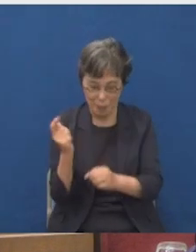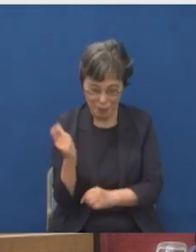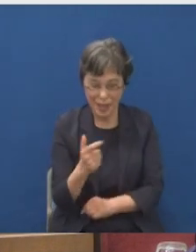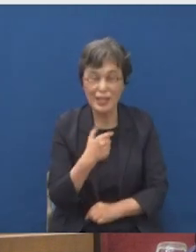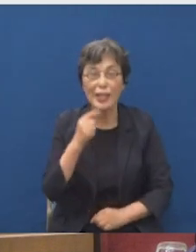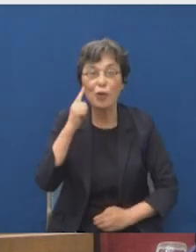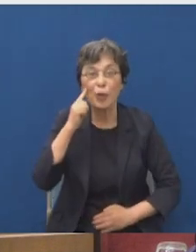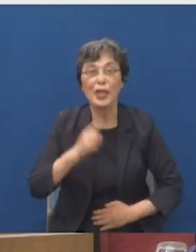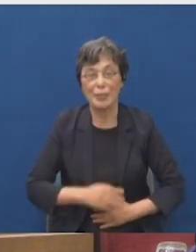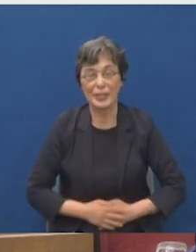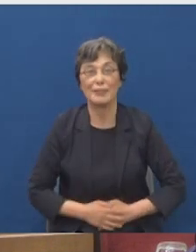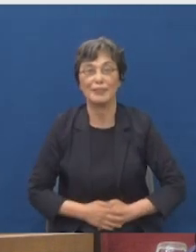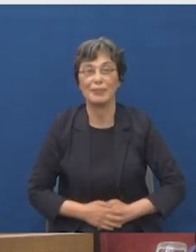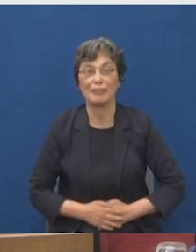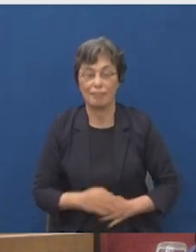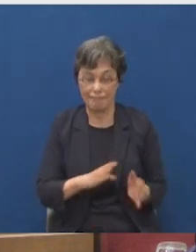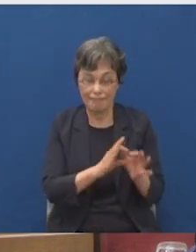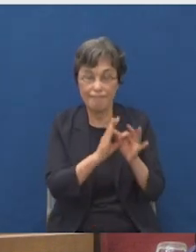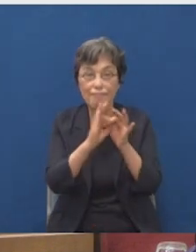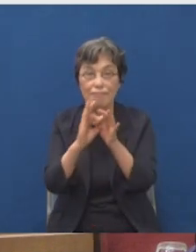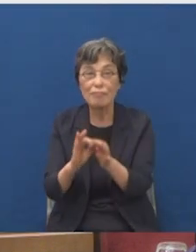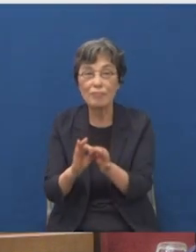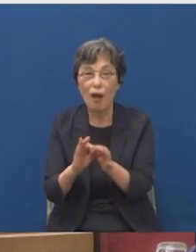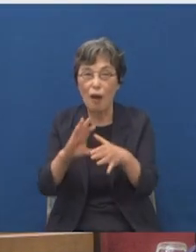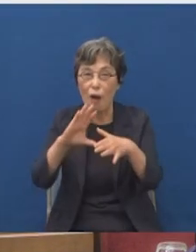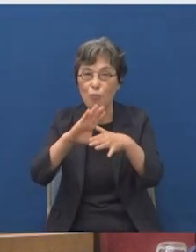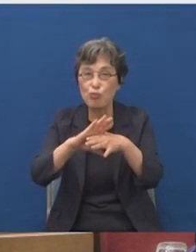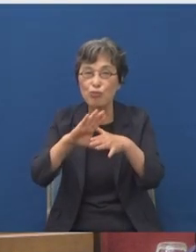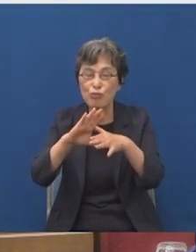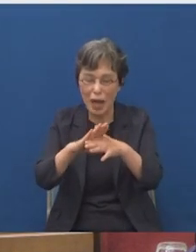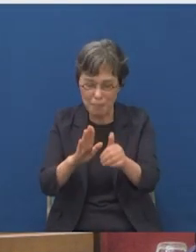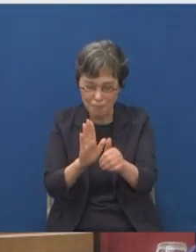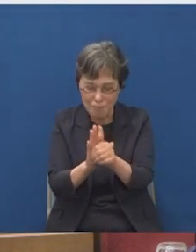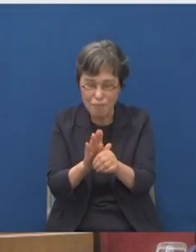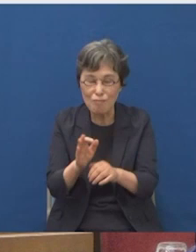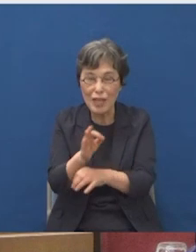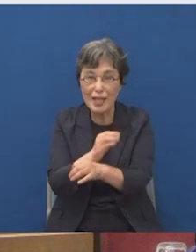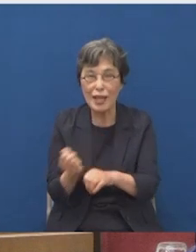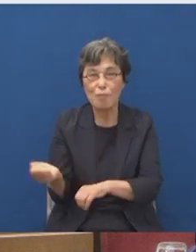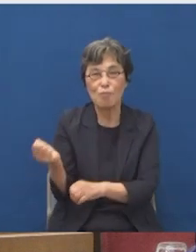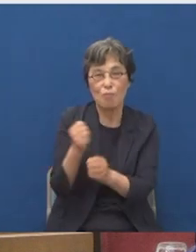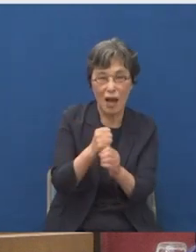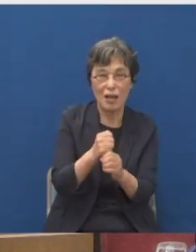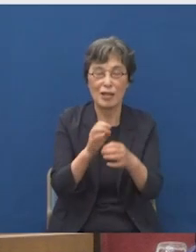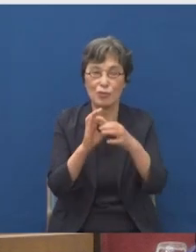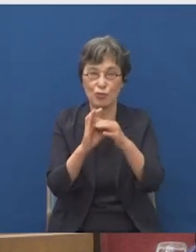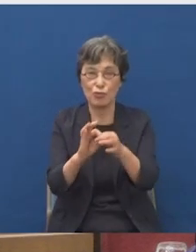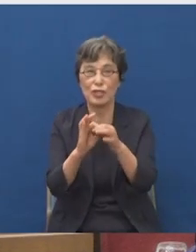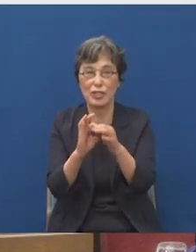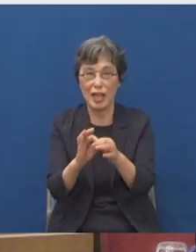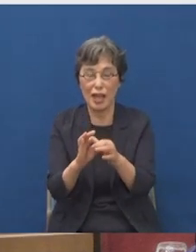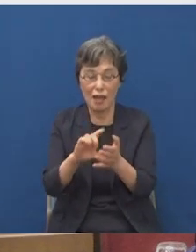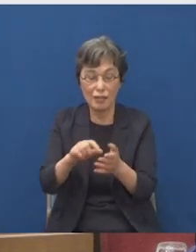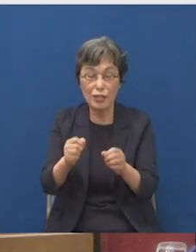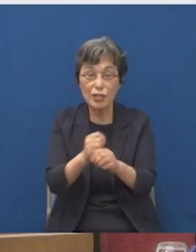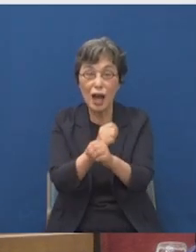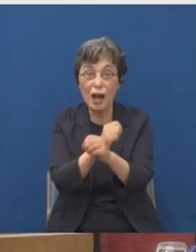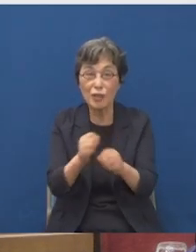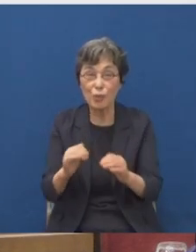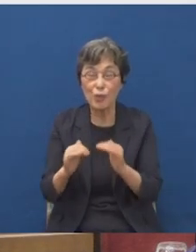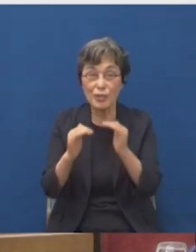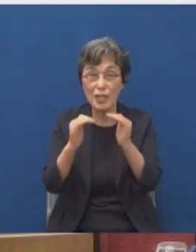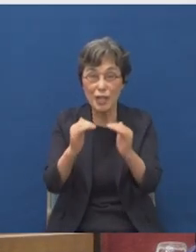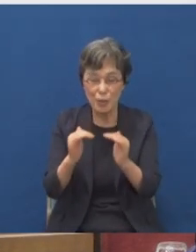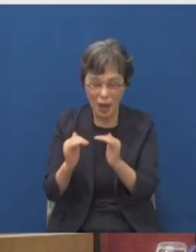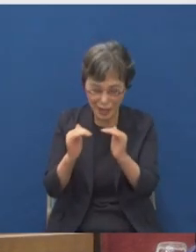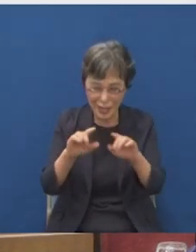ります。続きまして、文化人を支える強い経済の復活についてでございます。地域産業の成長、発